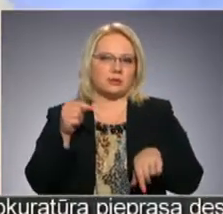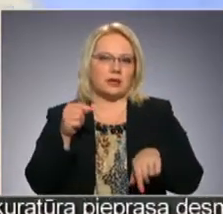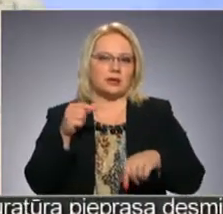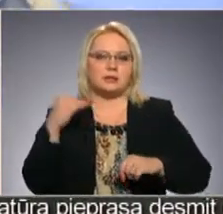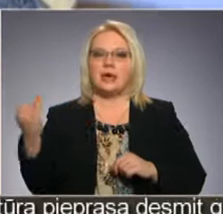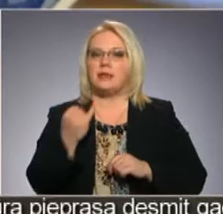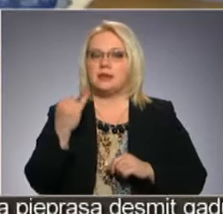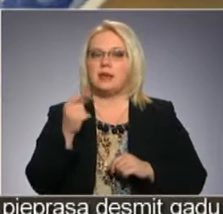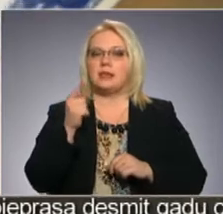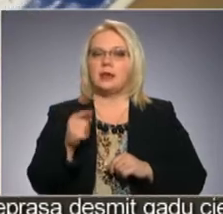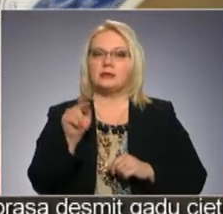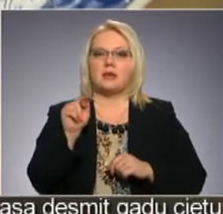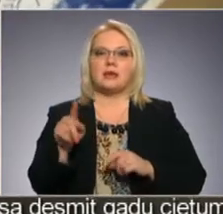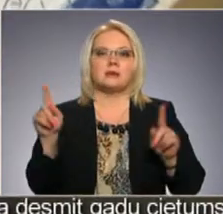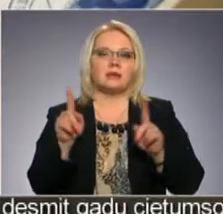Interesants ir tas, ka šis